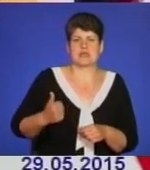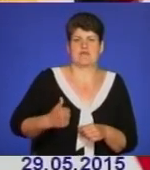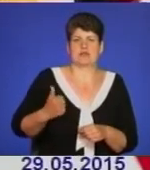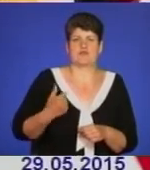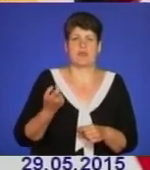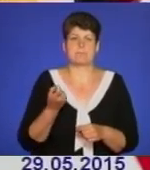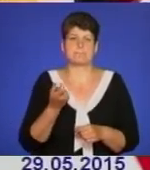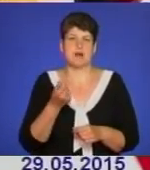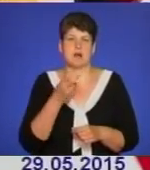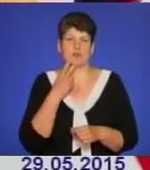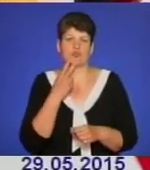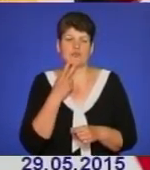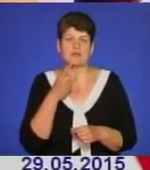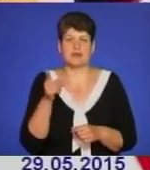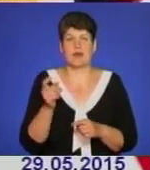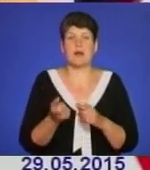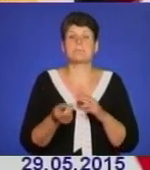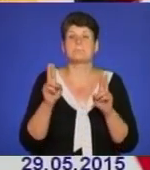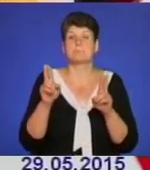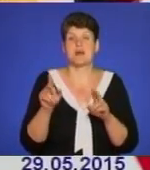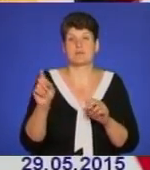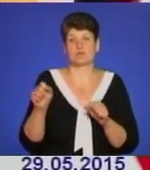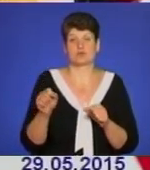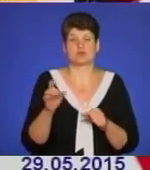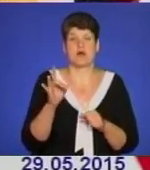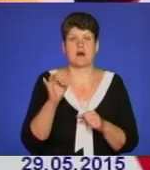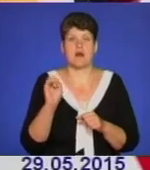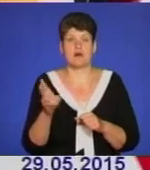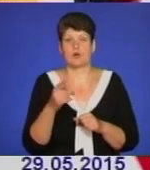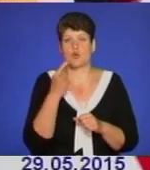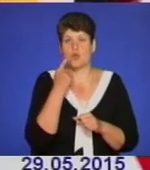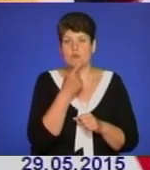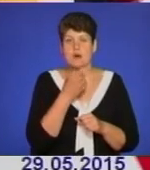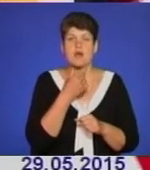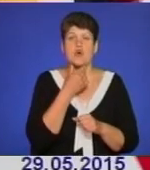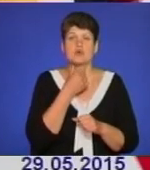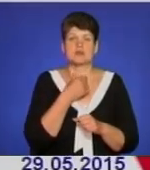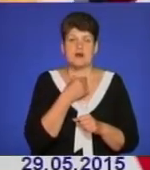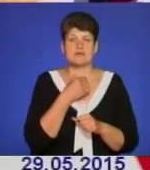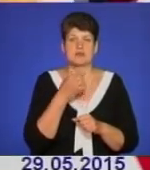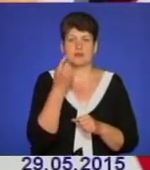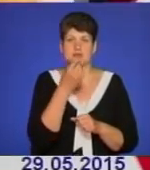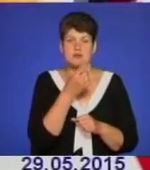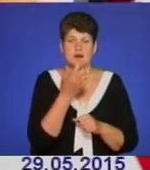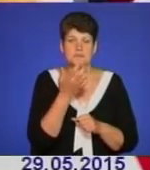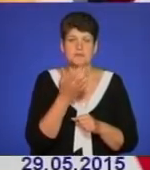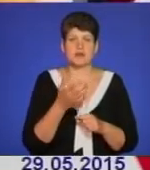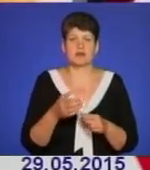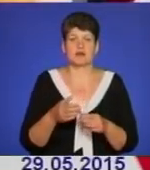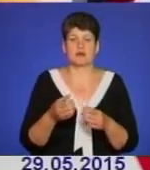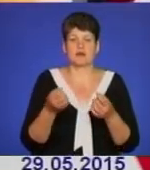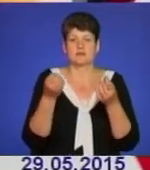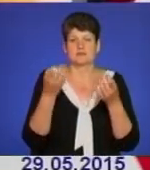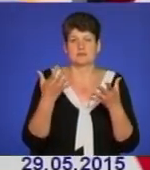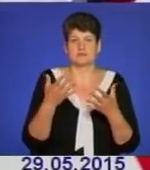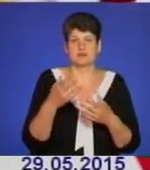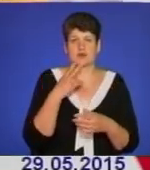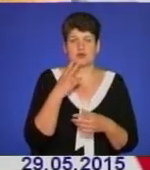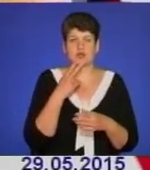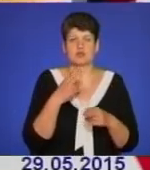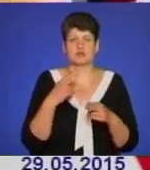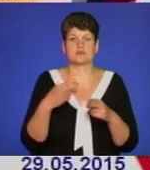мало курять. В них, як правило, може виникати рак губи, рак гортані, рак язика. Пасивне куріння шкодить людям,